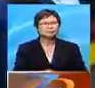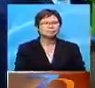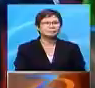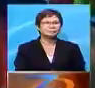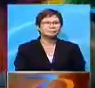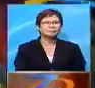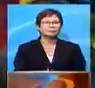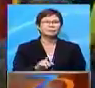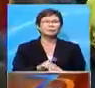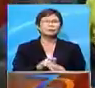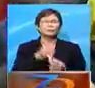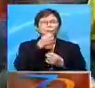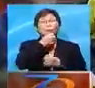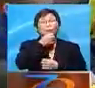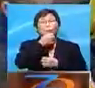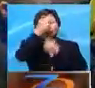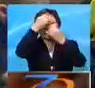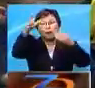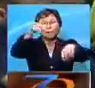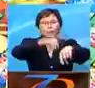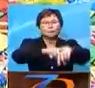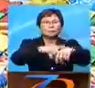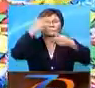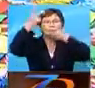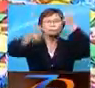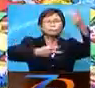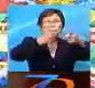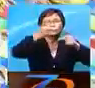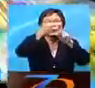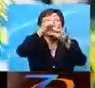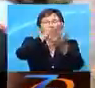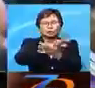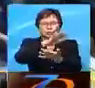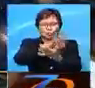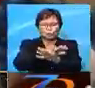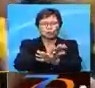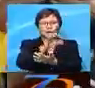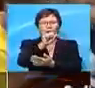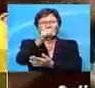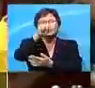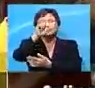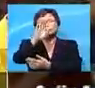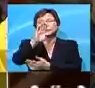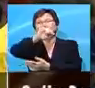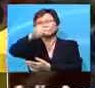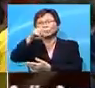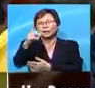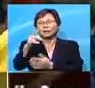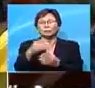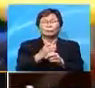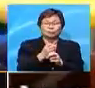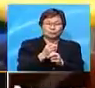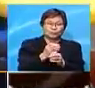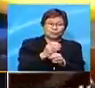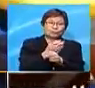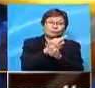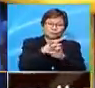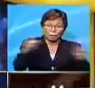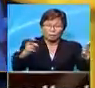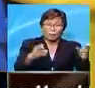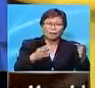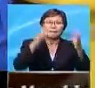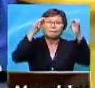l beliau mengumumkan perkara itu ketika mengadakan lawatan ke sekolah tersebut sbjk merupakan inisiatif menyediakan akses